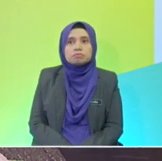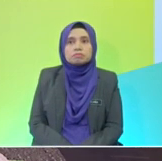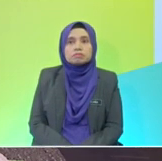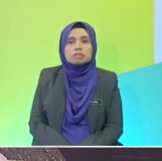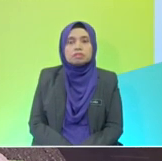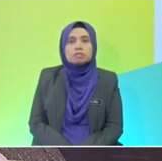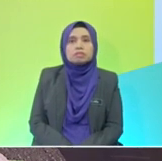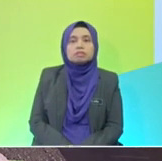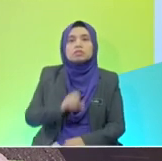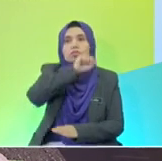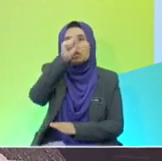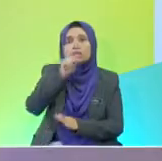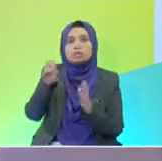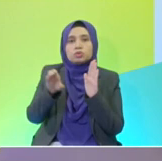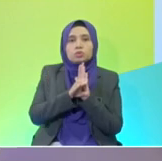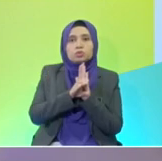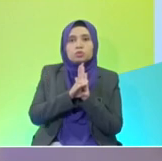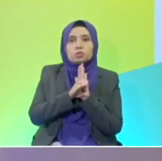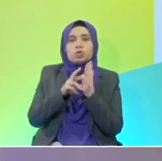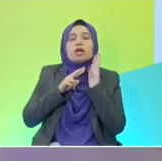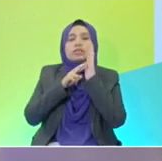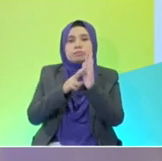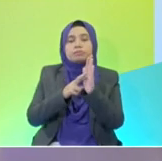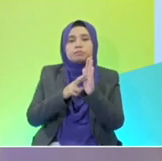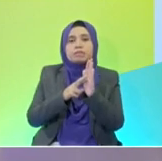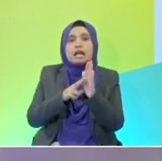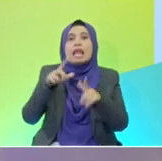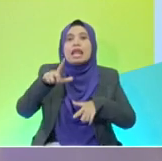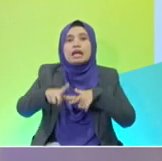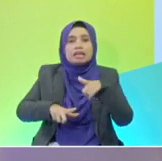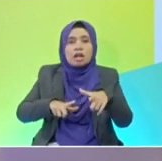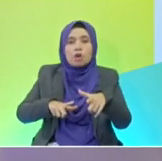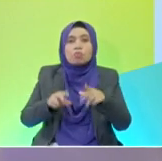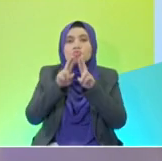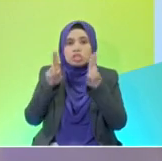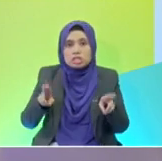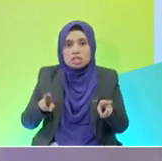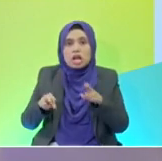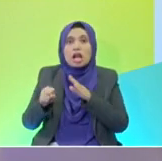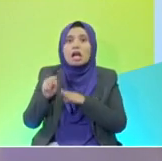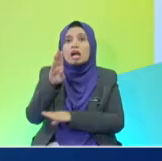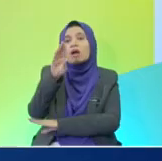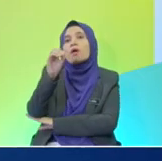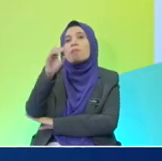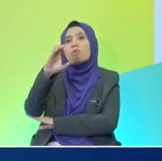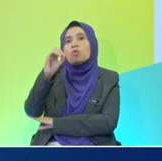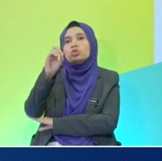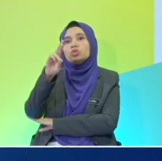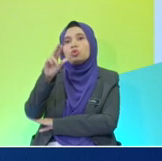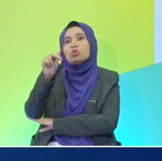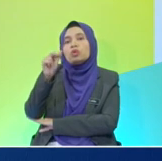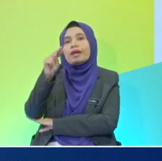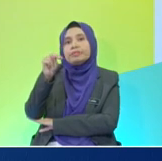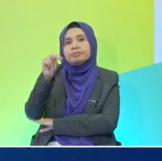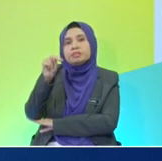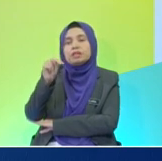contoh rajah menunjukkan sebagian langkah kerja menguji kebocoran sebuah unit penyaman udara dipisah setelah kecil